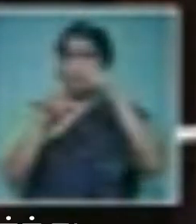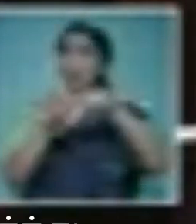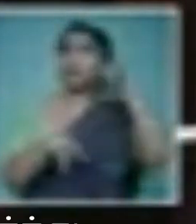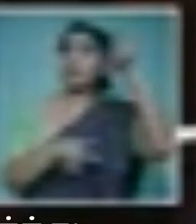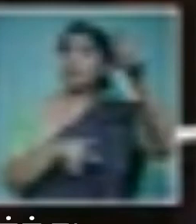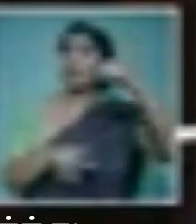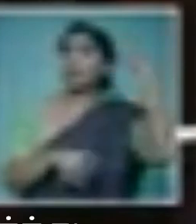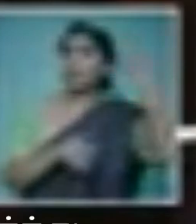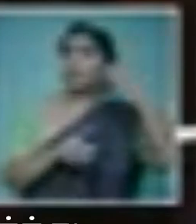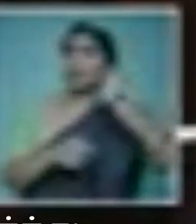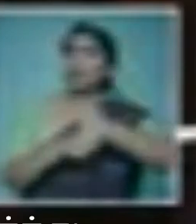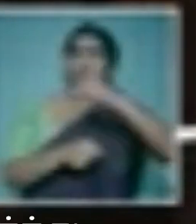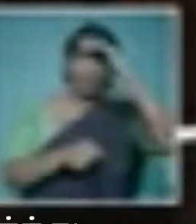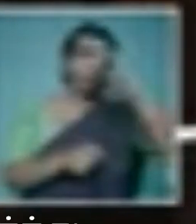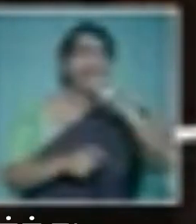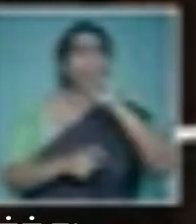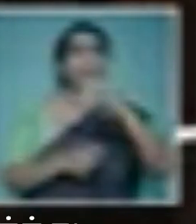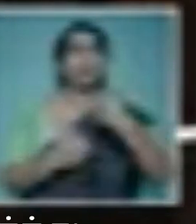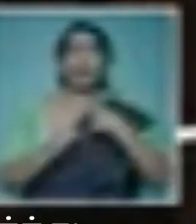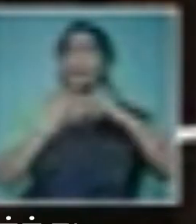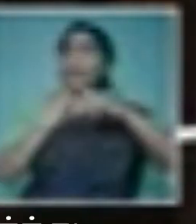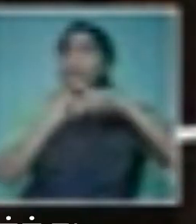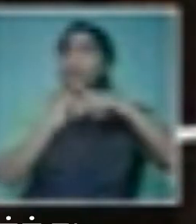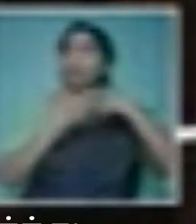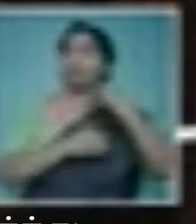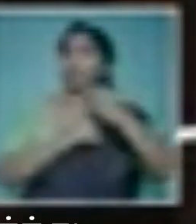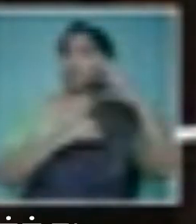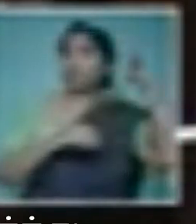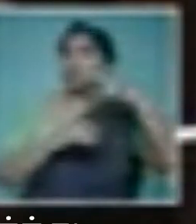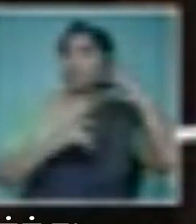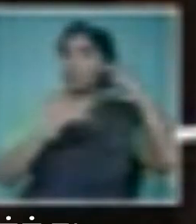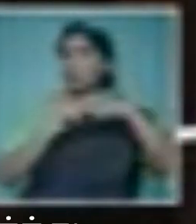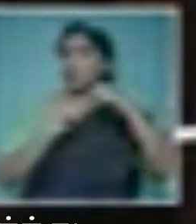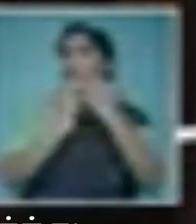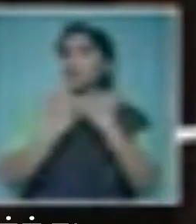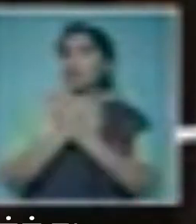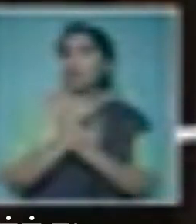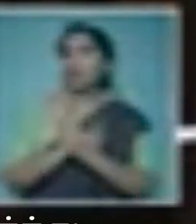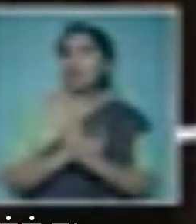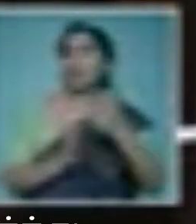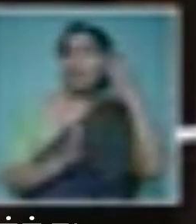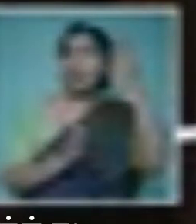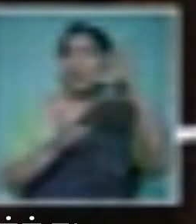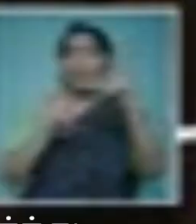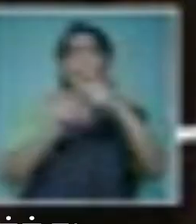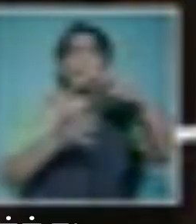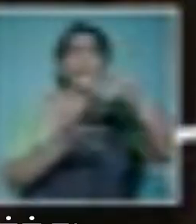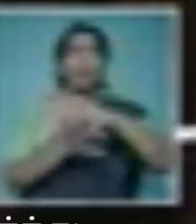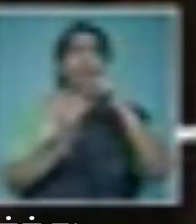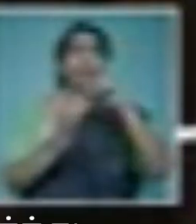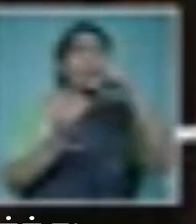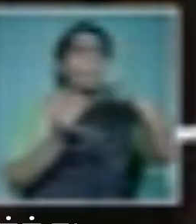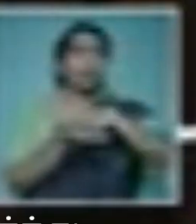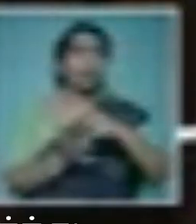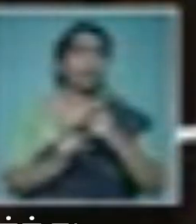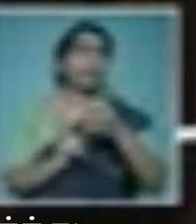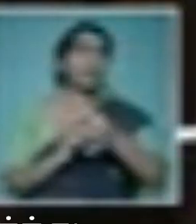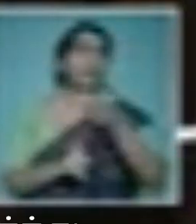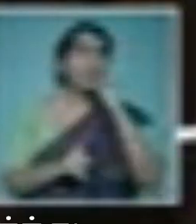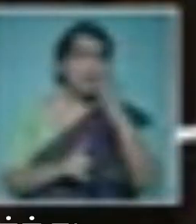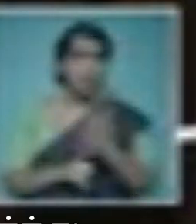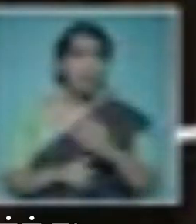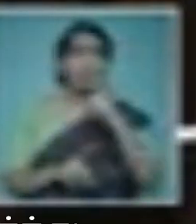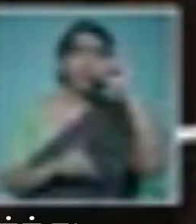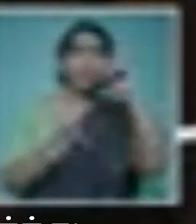ඒ රට රාජ්‍ය නායකයන්ට කියනවා මම මේ යුනිවර්සිටි මේ එන්වයරන්මන්ට් ප්‍රොටෙක්ෂන් ගැන වැඩපිළිවෙලක් කරනවා කියලා. එතුමගේ දිස්ත්‍රික්ක සංවර්ධන කමිටුවේ සභාපතිතුමාව